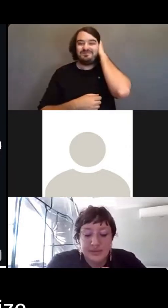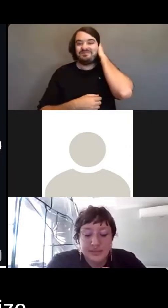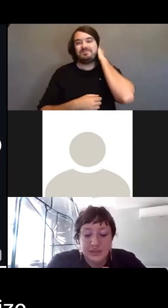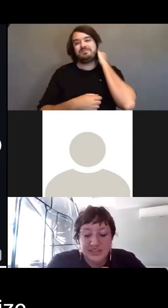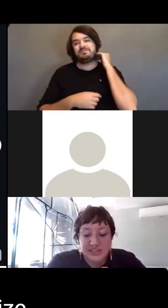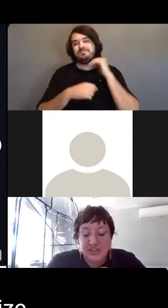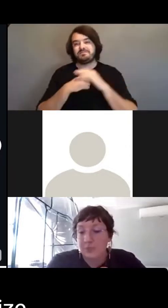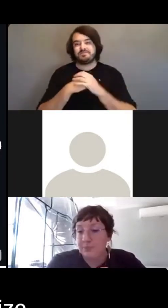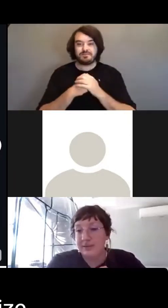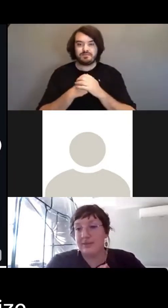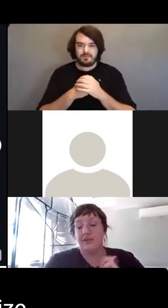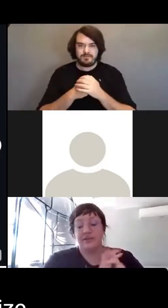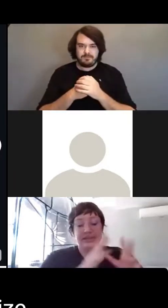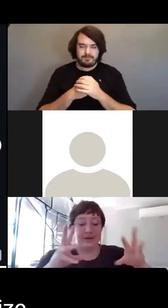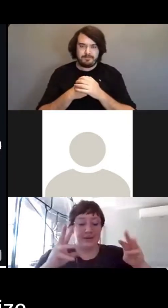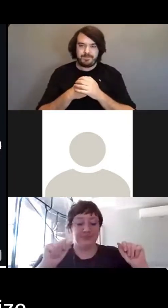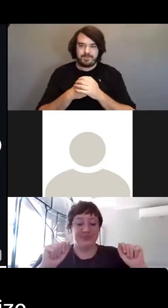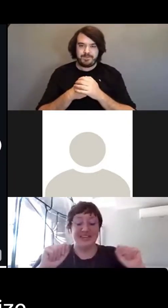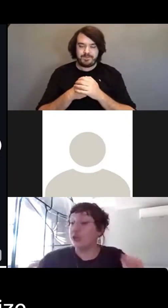y a des